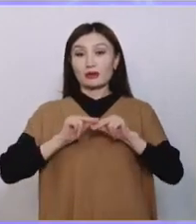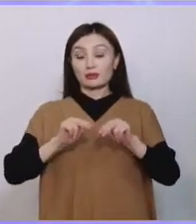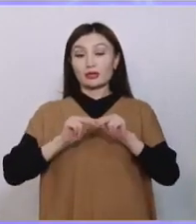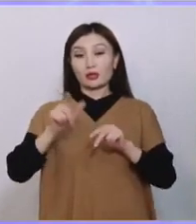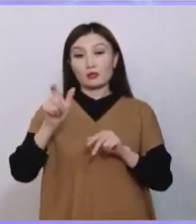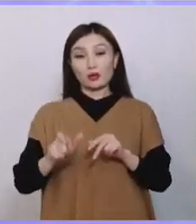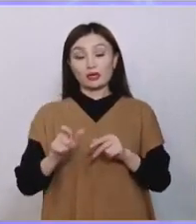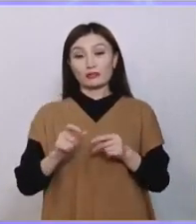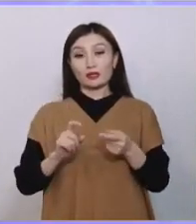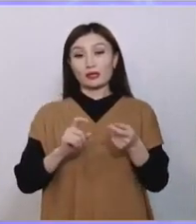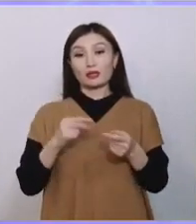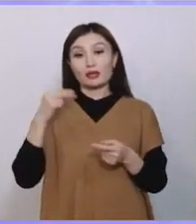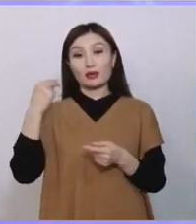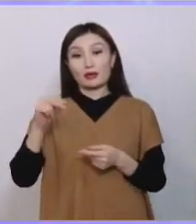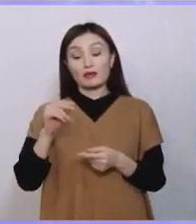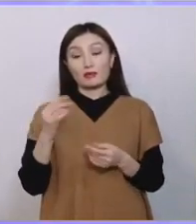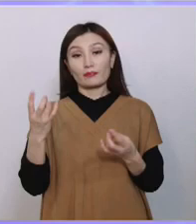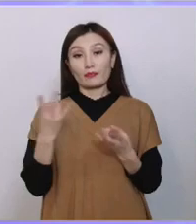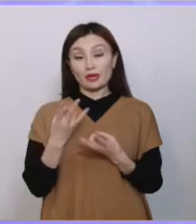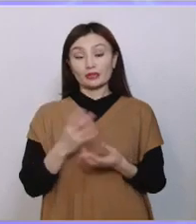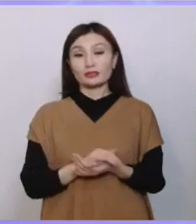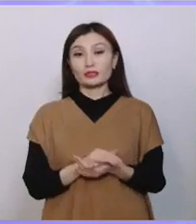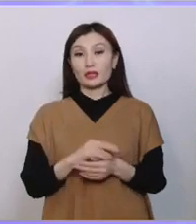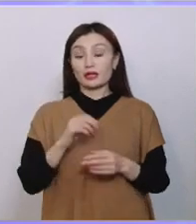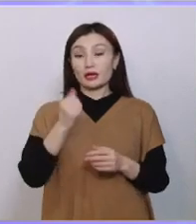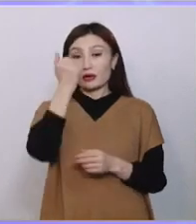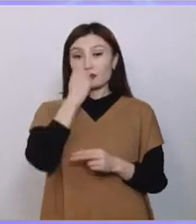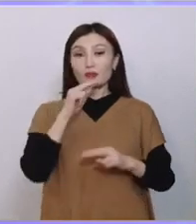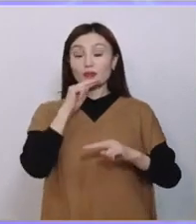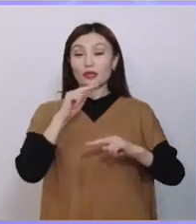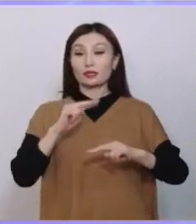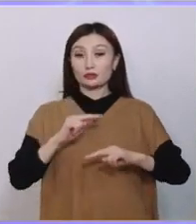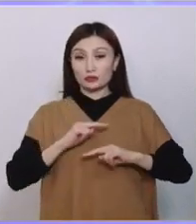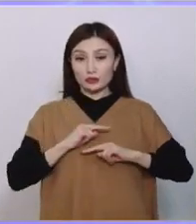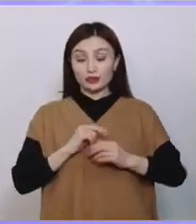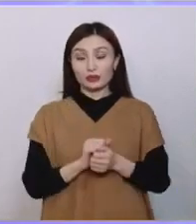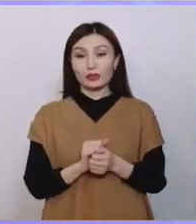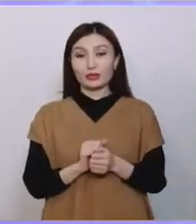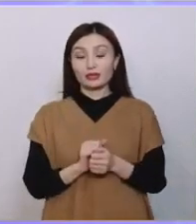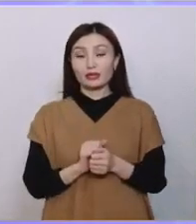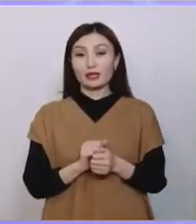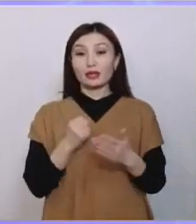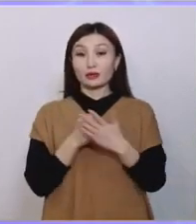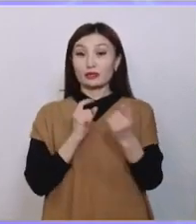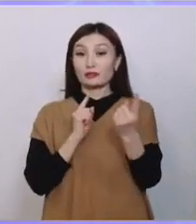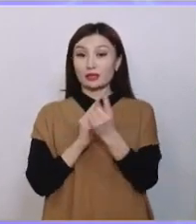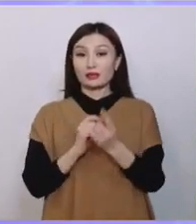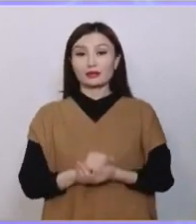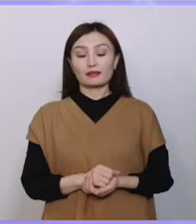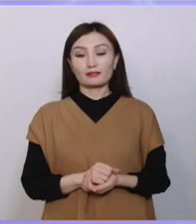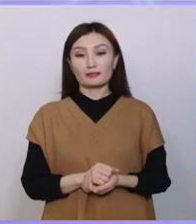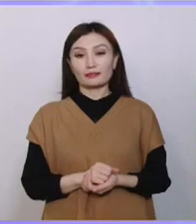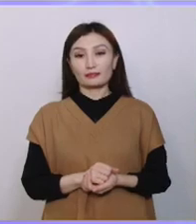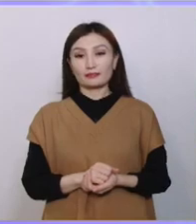мұғалімдерменен байланышқыла. Көңіл бұрғаныңар үшін чоң рахмат балдар. Саламатта қалғыла.